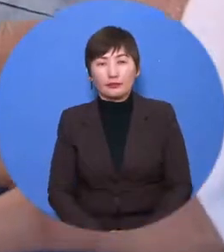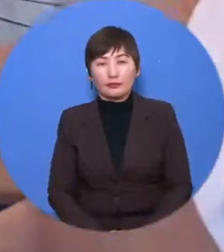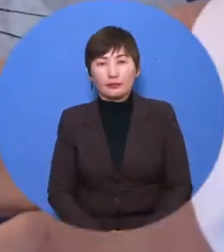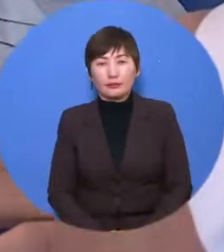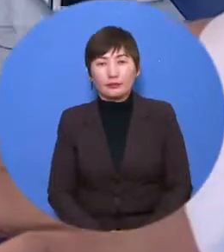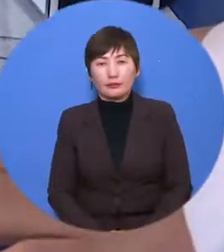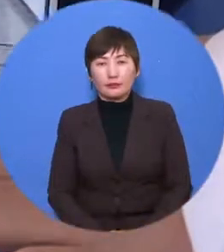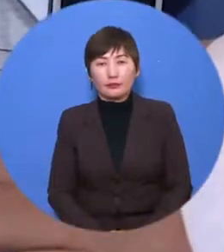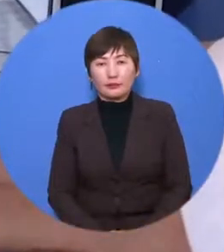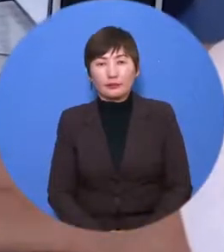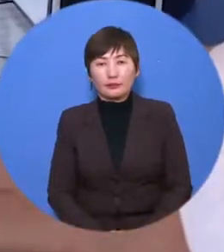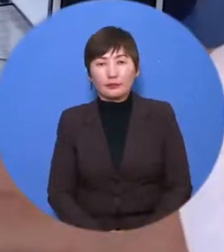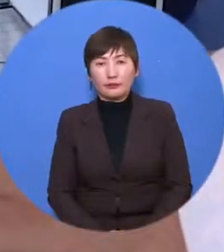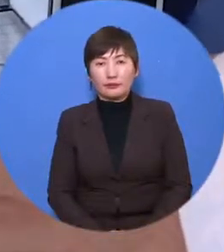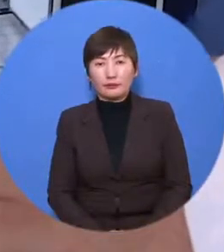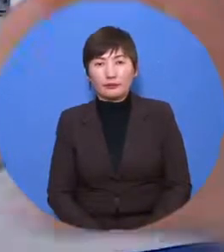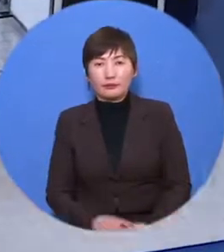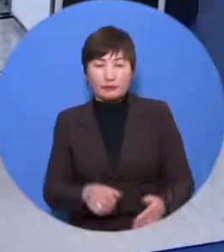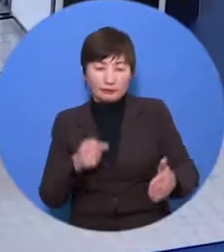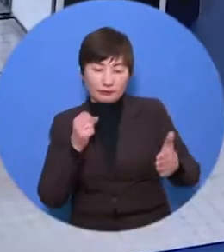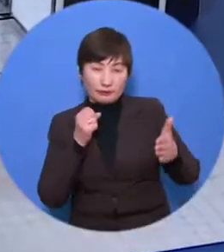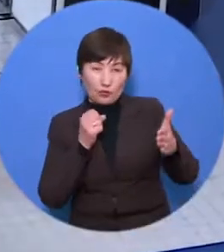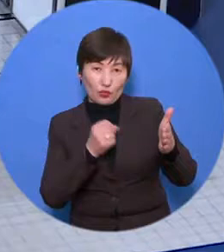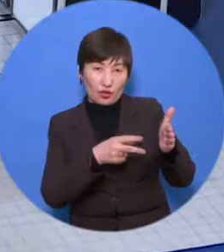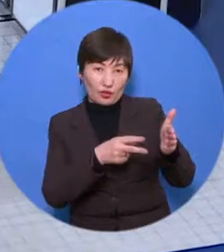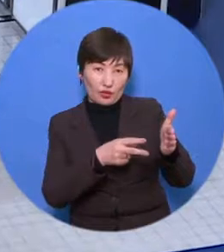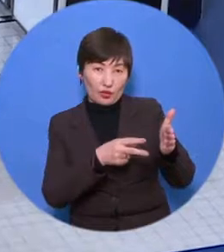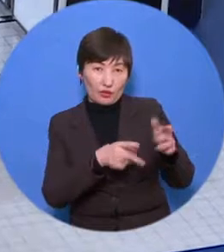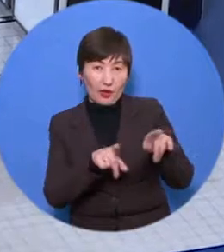За багшны цэцэргийн дагуу